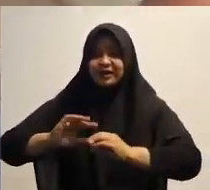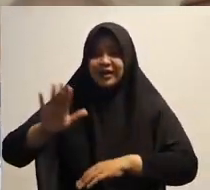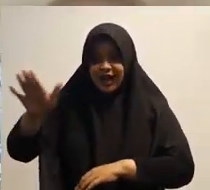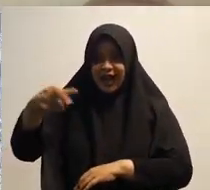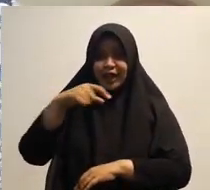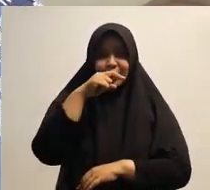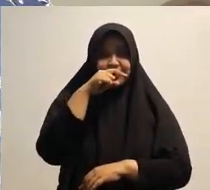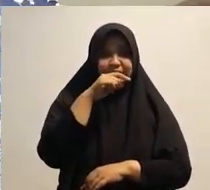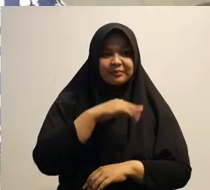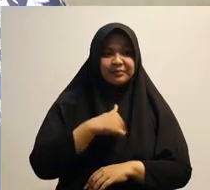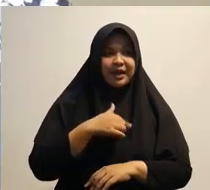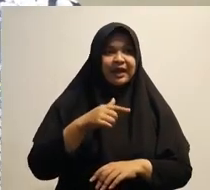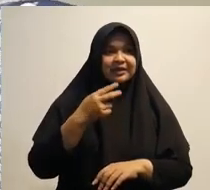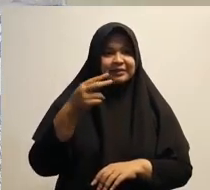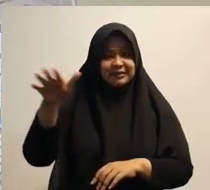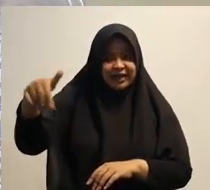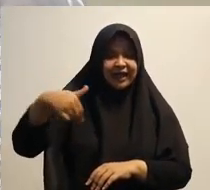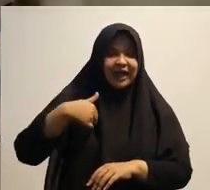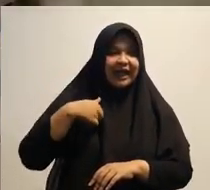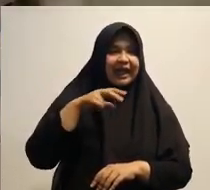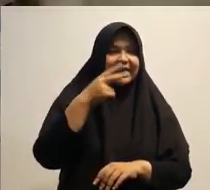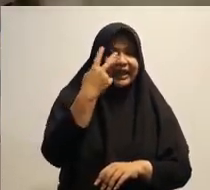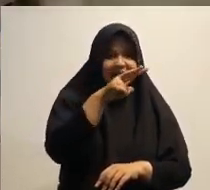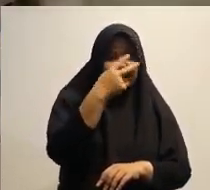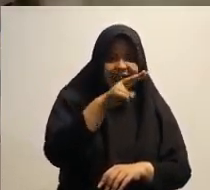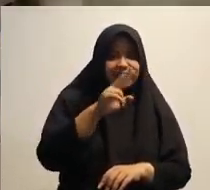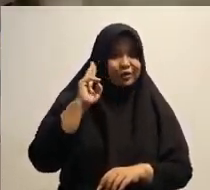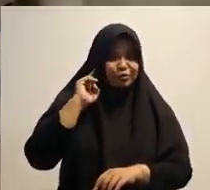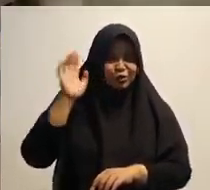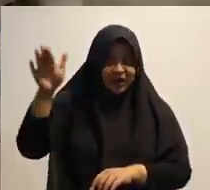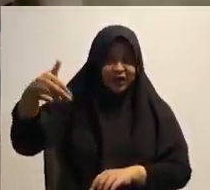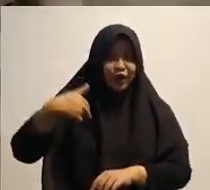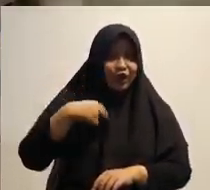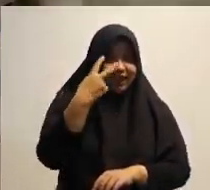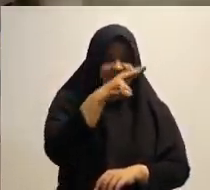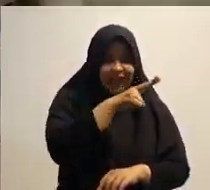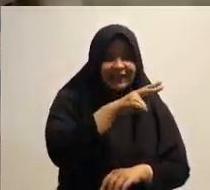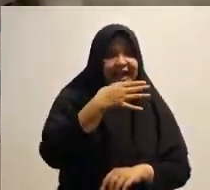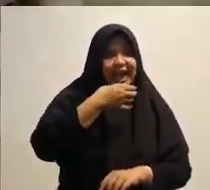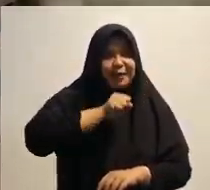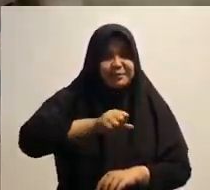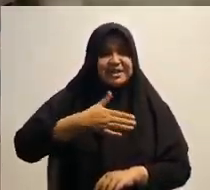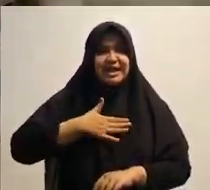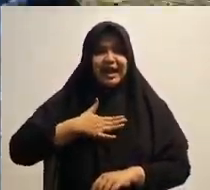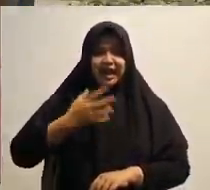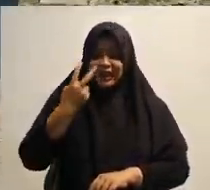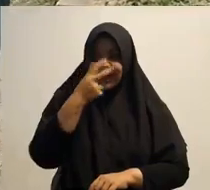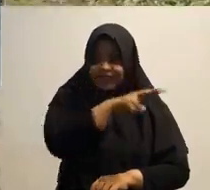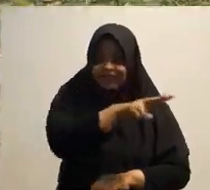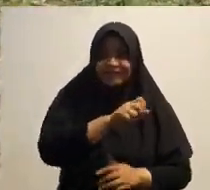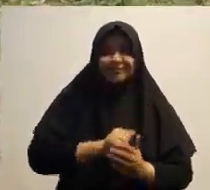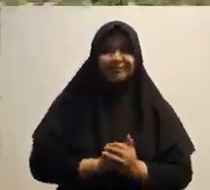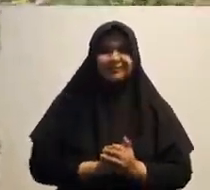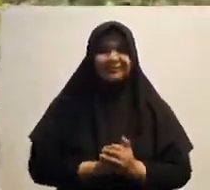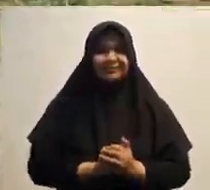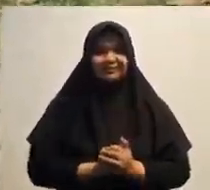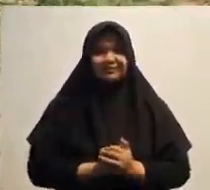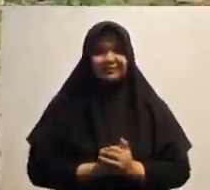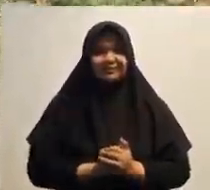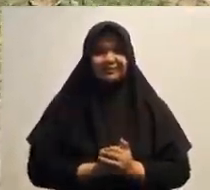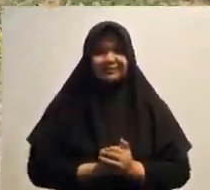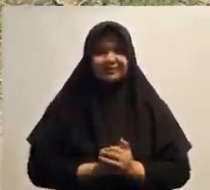Bikin kayak gini ya, Bu? Oh, iya. Ayo, Pak, lihat terak kambing saya. Oh, ya, boleh. Bu, ya, terak kambing. Ya, Pak. Untuk pakan kambing. Jadi,